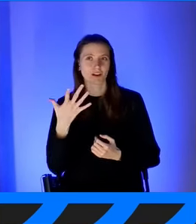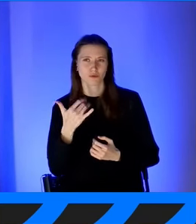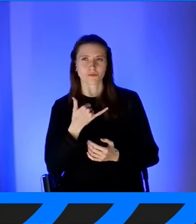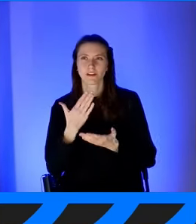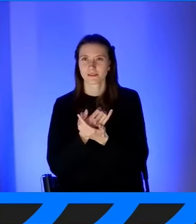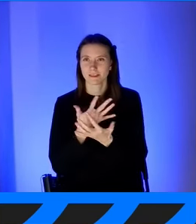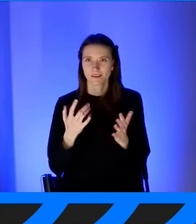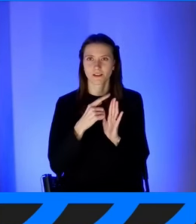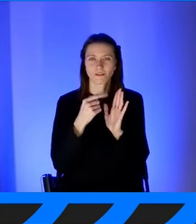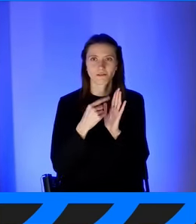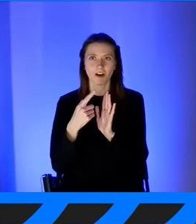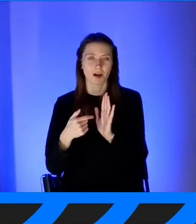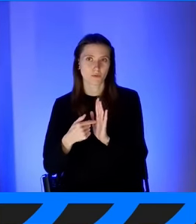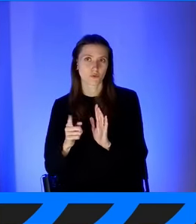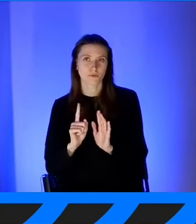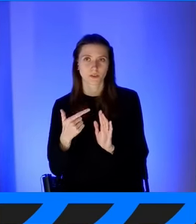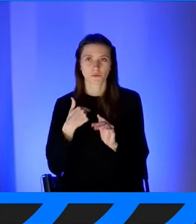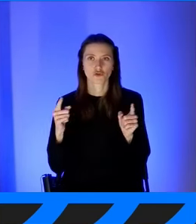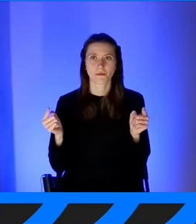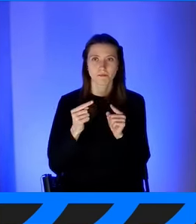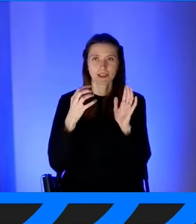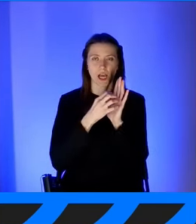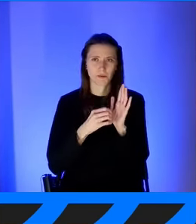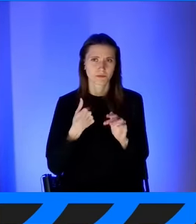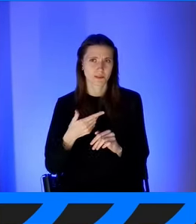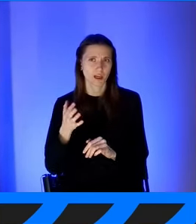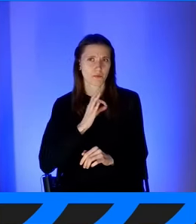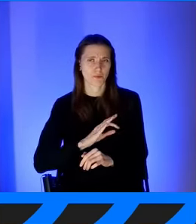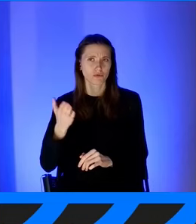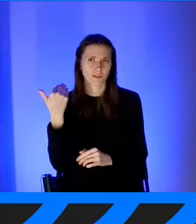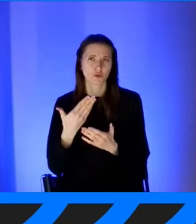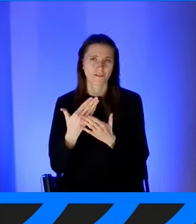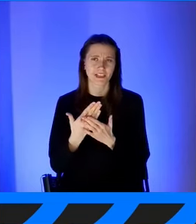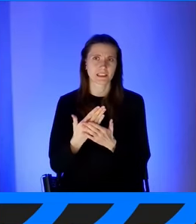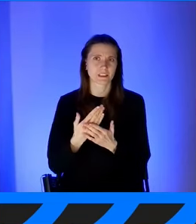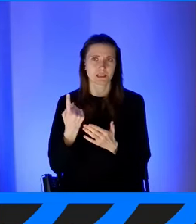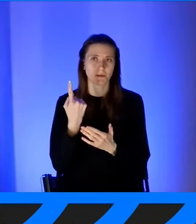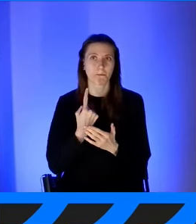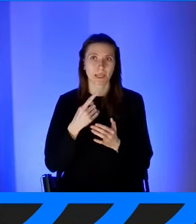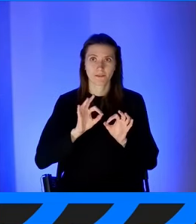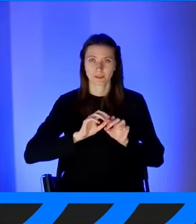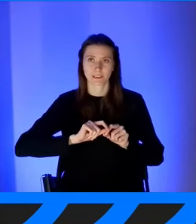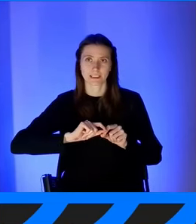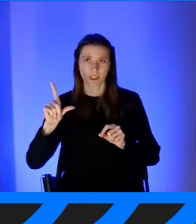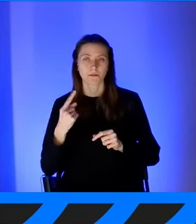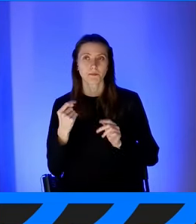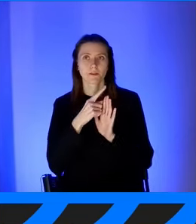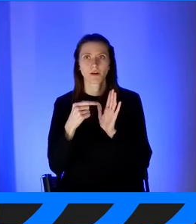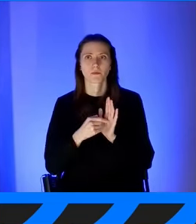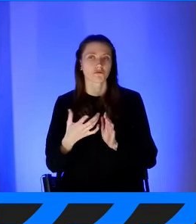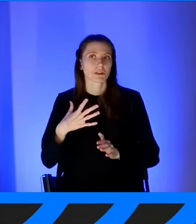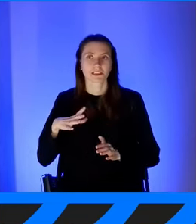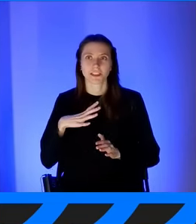вопросов, потому что мини-апсами я пользуюсь уже очень давно, наверное, с момента их старта. И первый вопрос – это для чего на